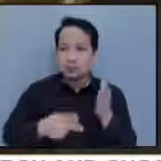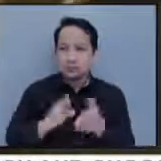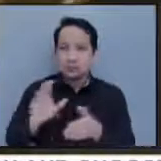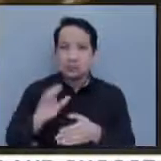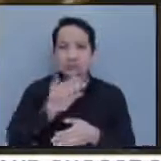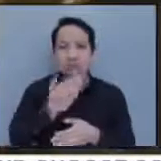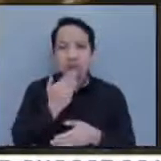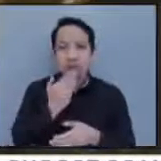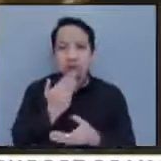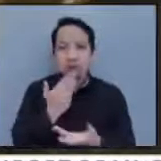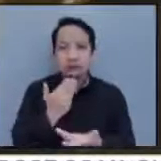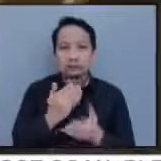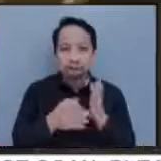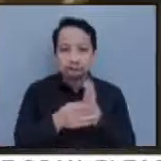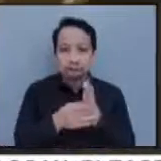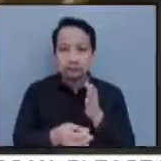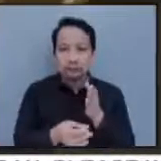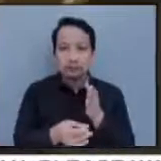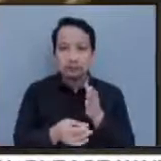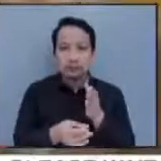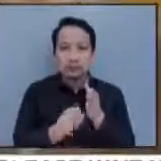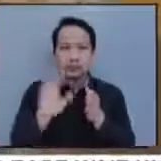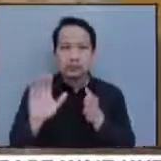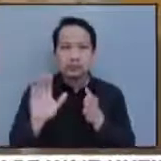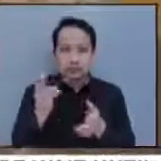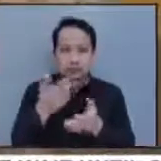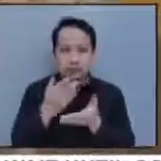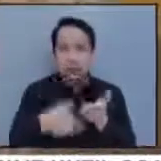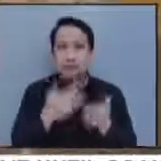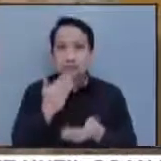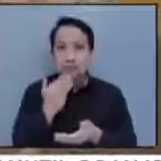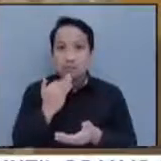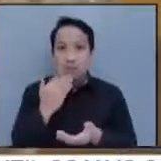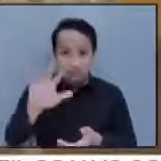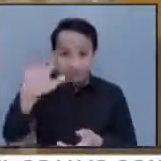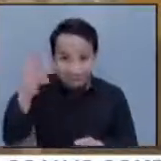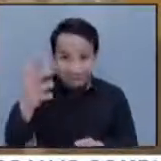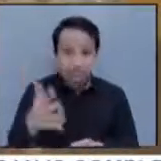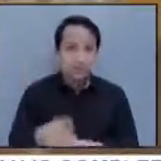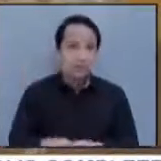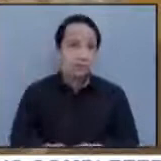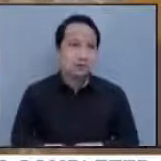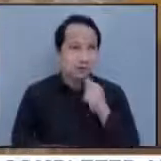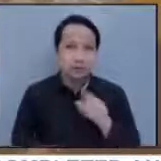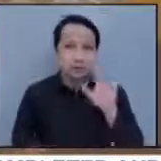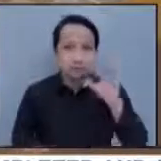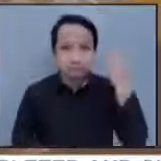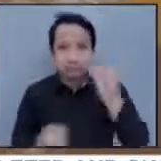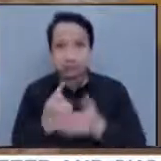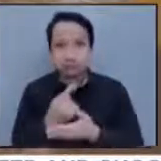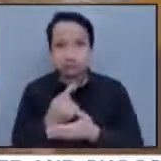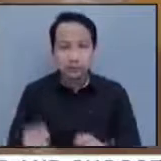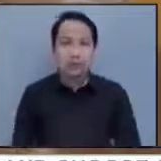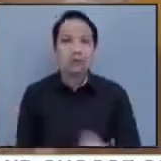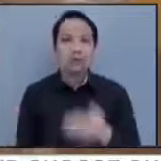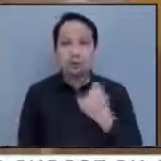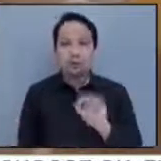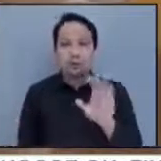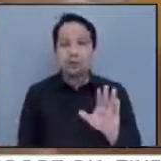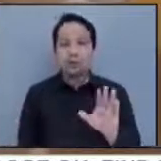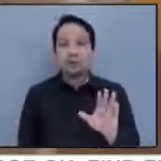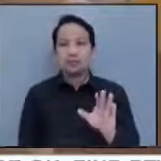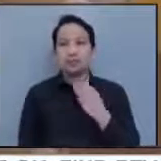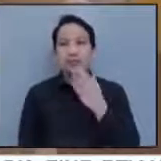at mantika. Ang asukal tumaas na agad ng 5 piso mula noong isang linggo dahil ang asukal na